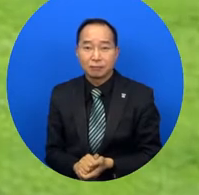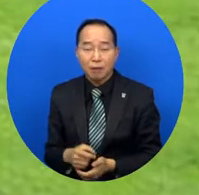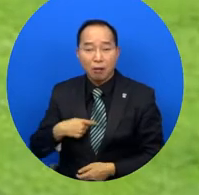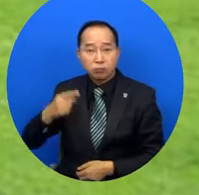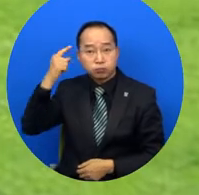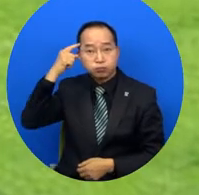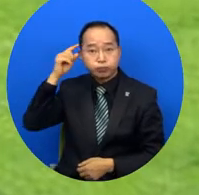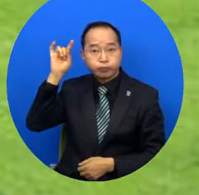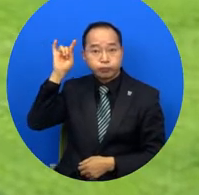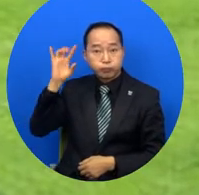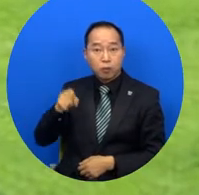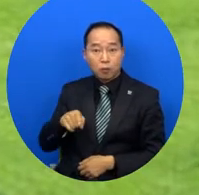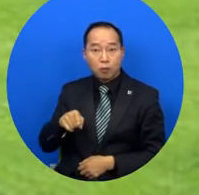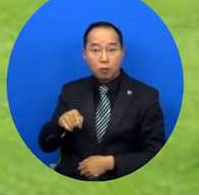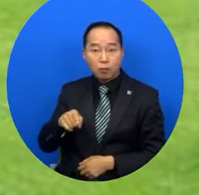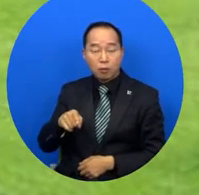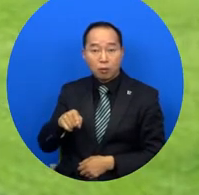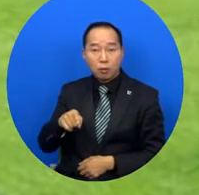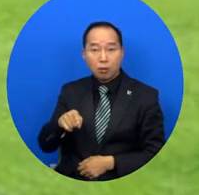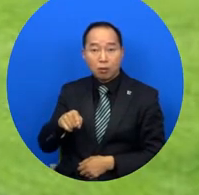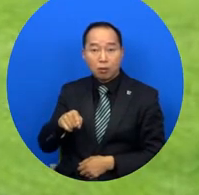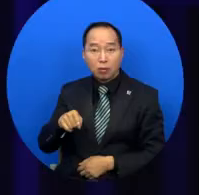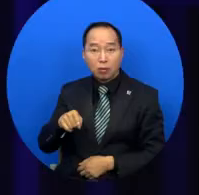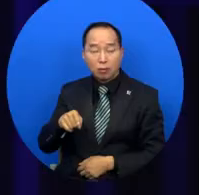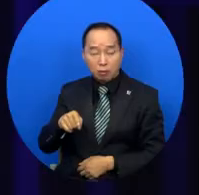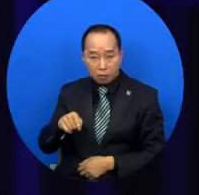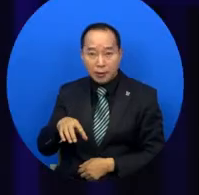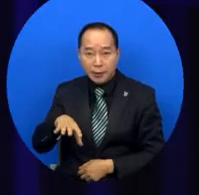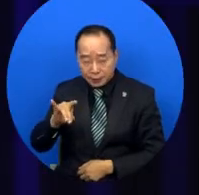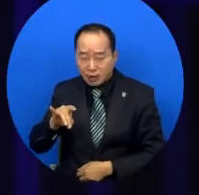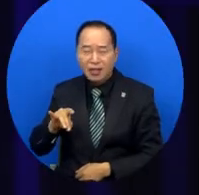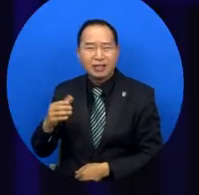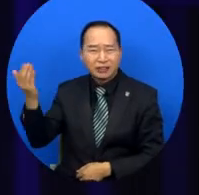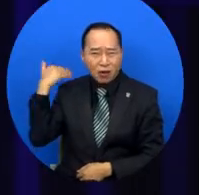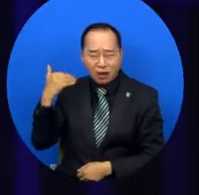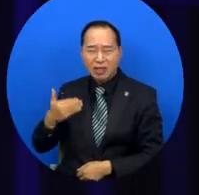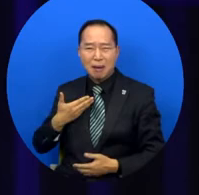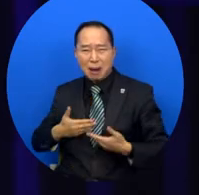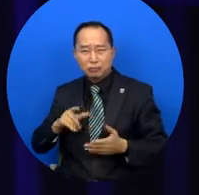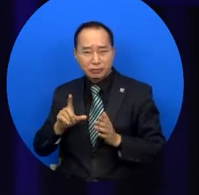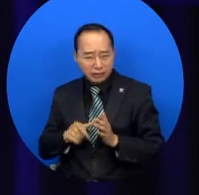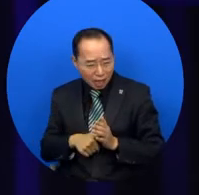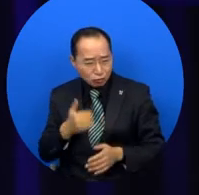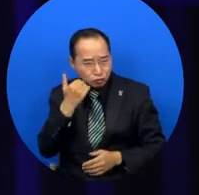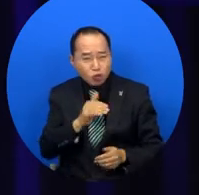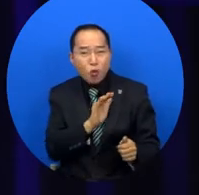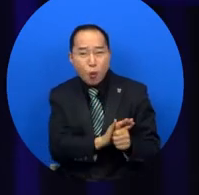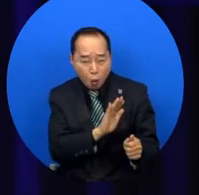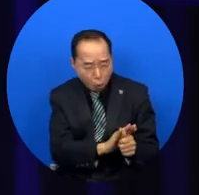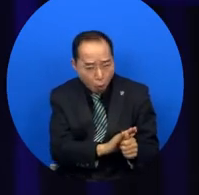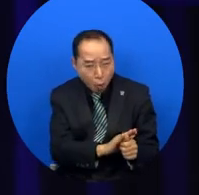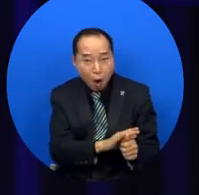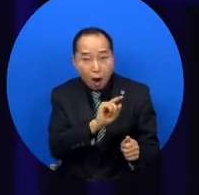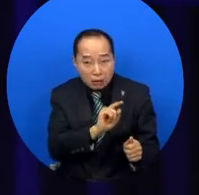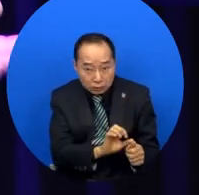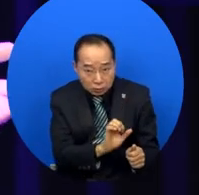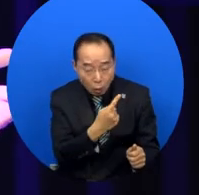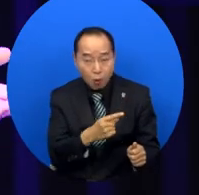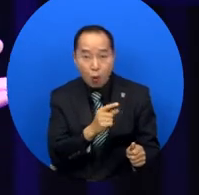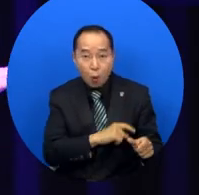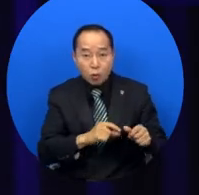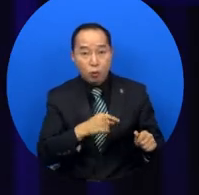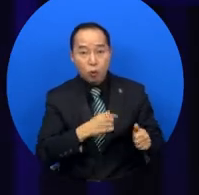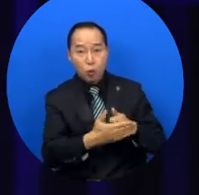생각해보면 똑같은 거예요. 이것도 제가 전혀 계획하지 않았는데 내 앞길도 바쁜 상황에 약간 손을 뻗친 사람에게 다시